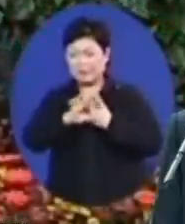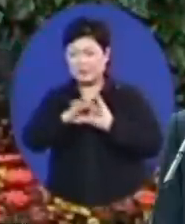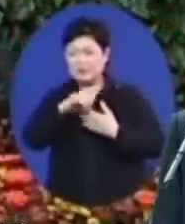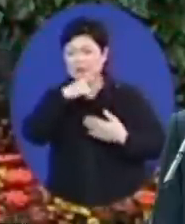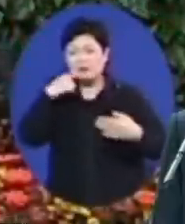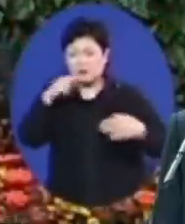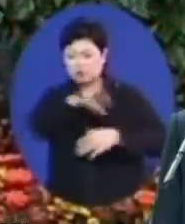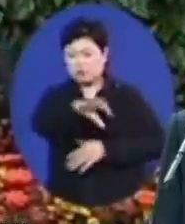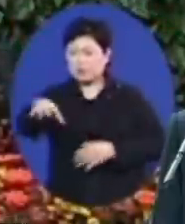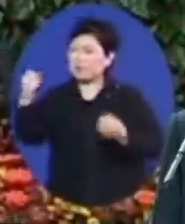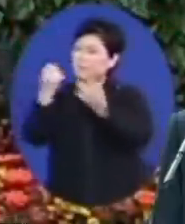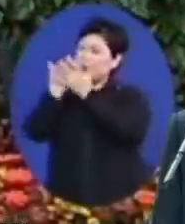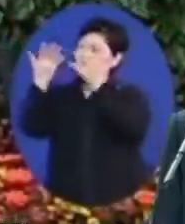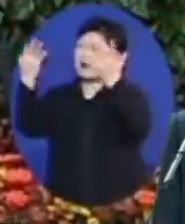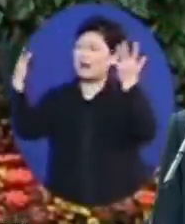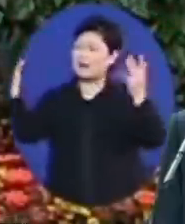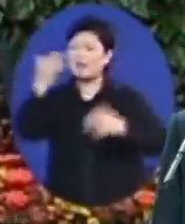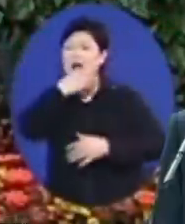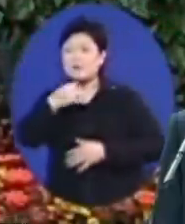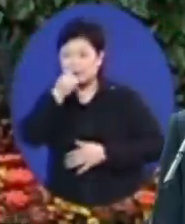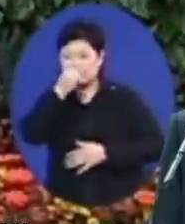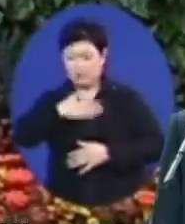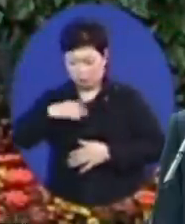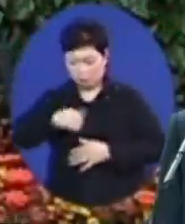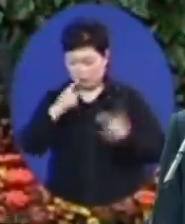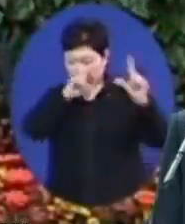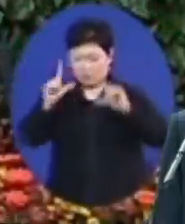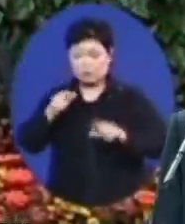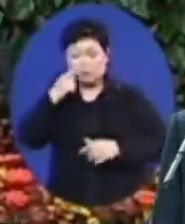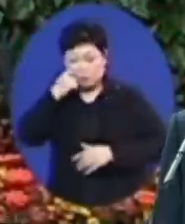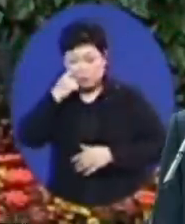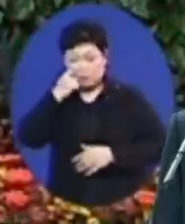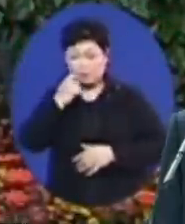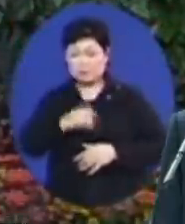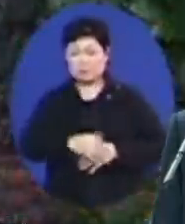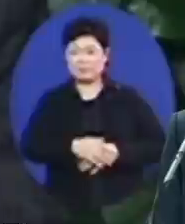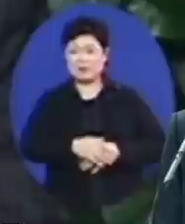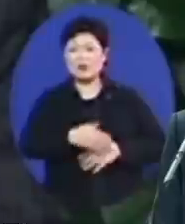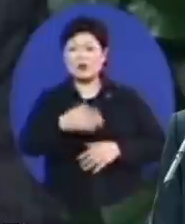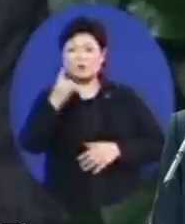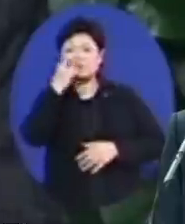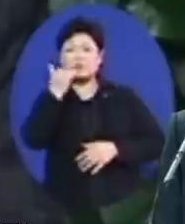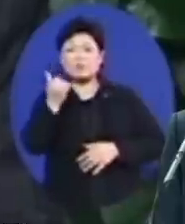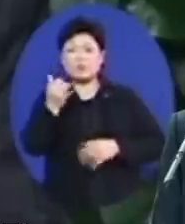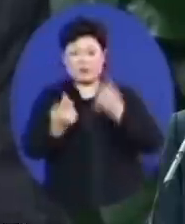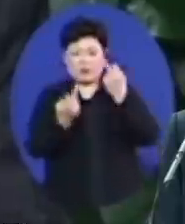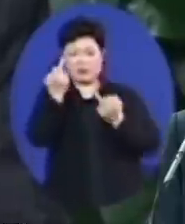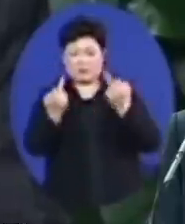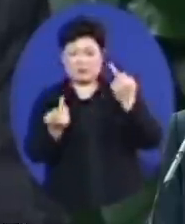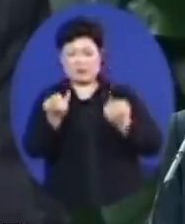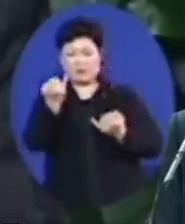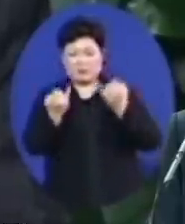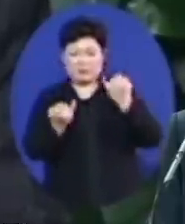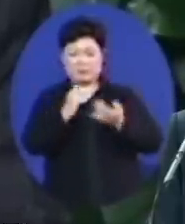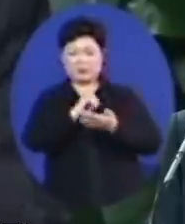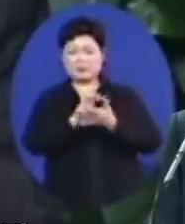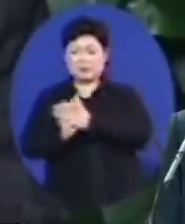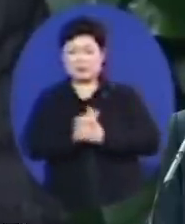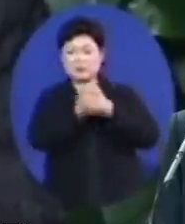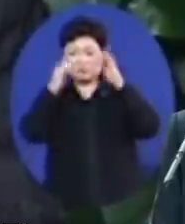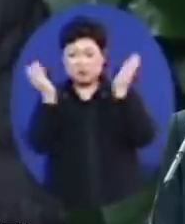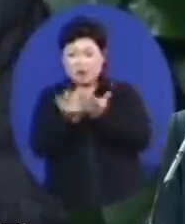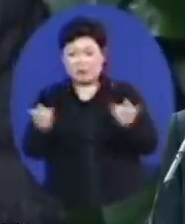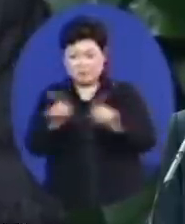밝게 하여 평안하게 합니다. 우리는 혼자 살지 않으니까요. 부모, 형제, 자녀, 친구 다 함께 살게 되는 것입니다.